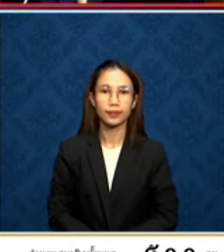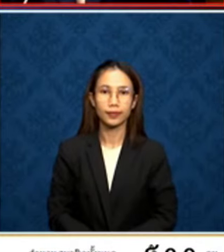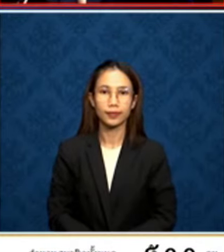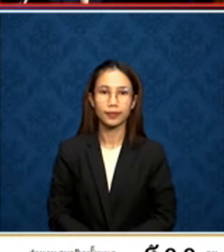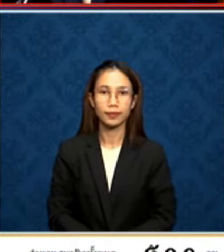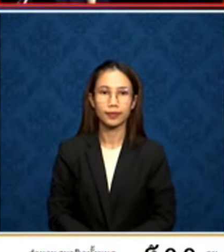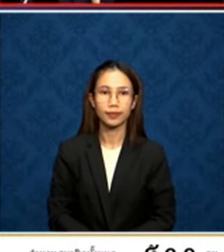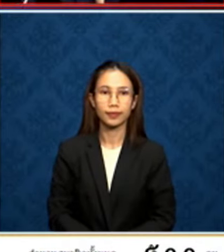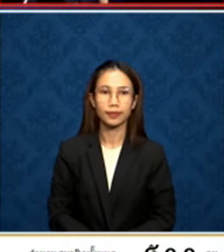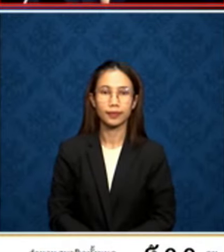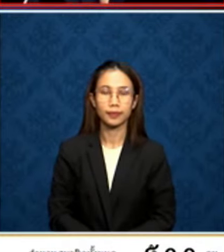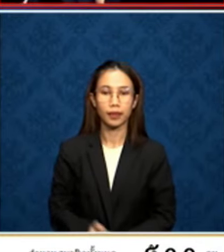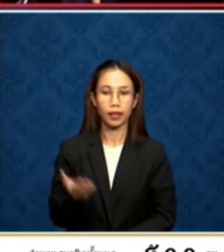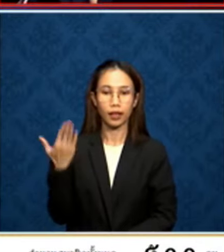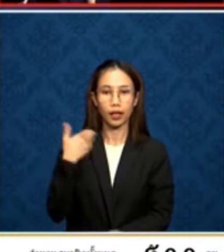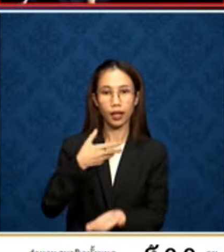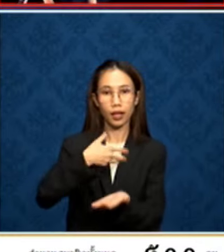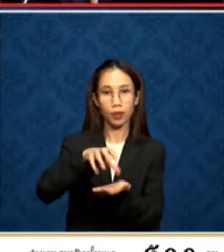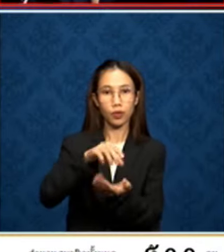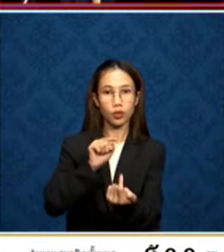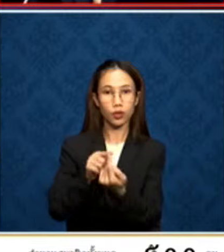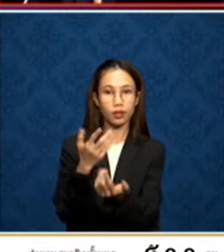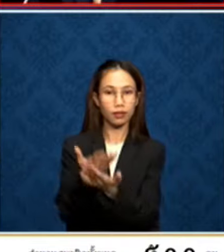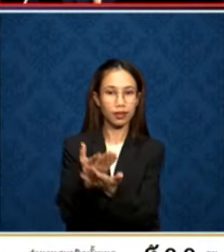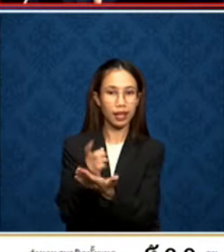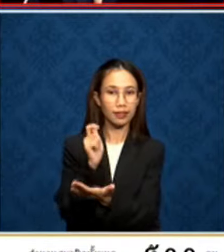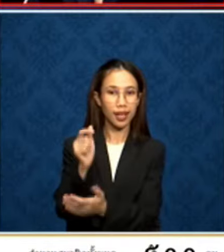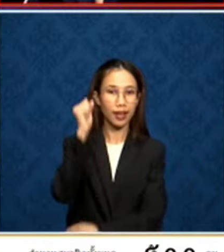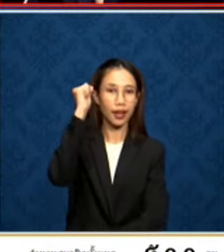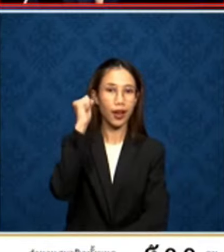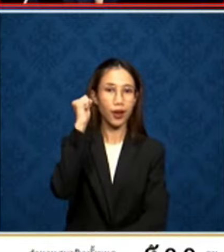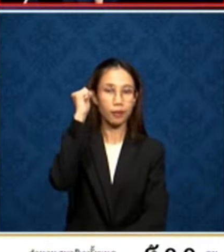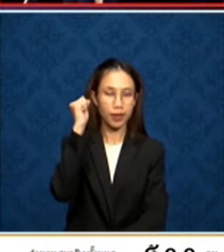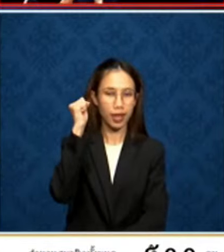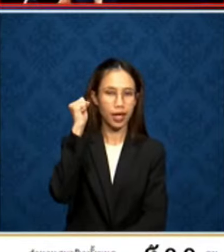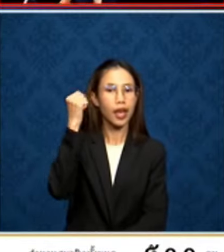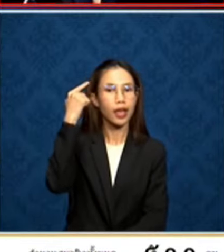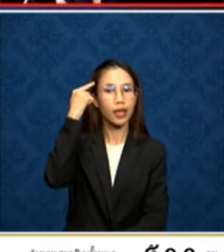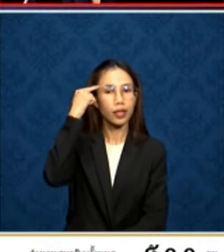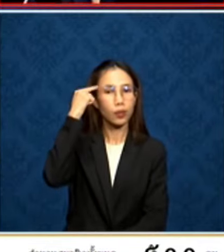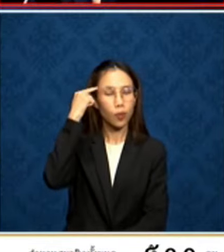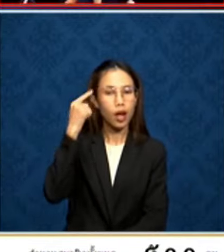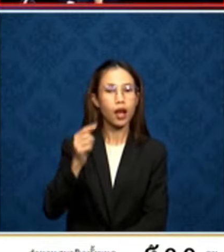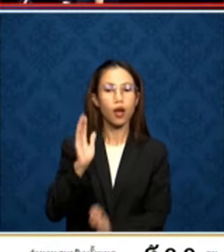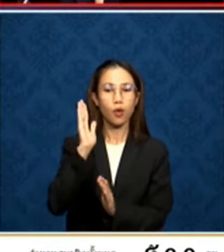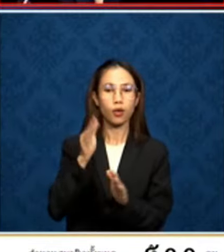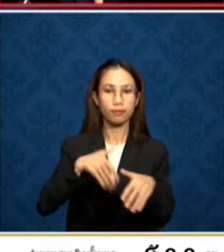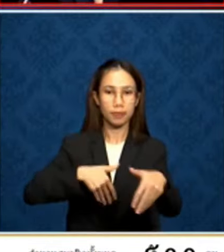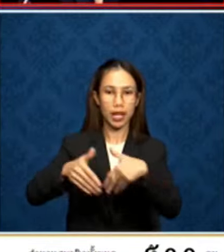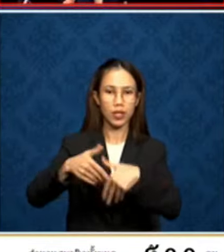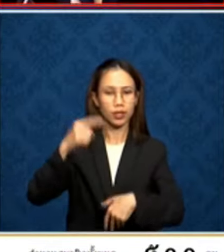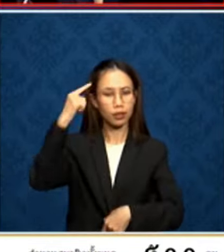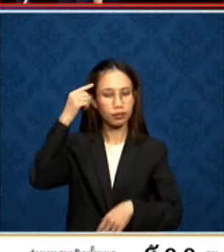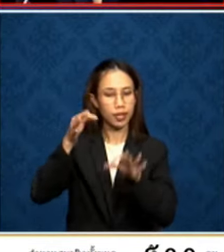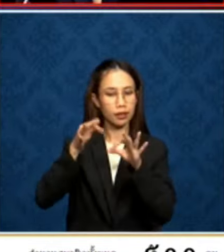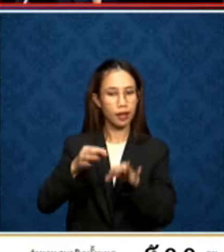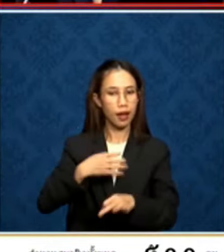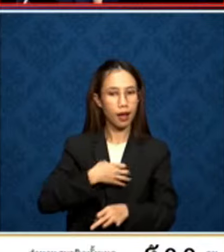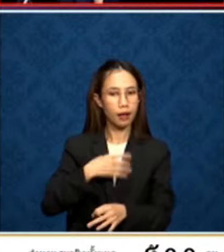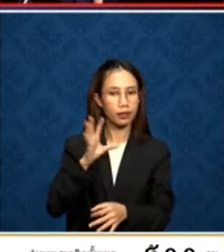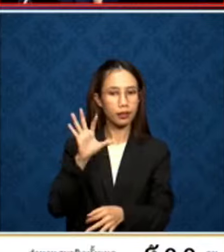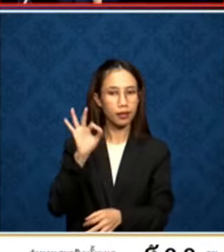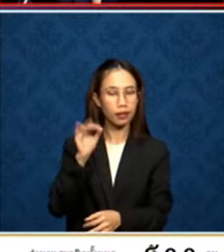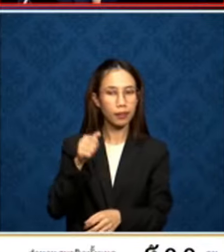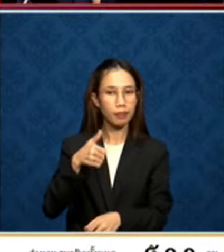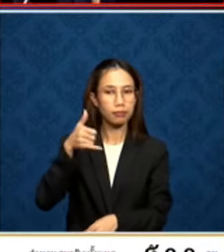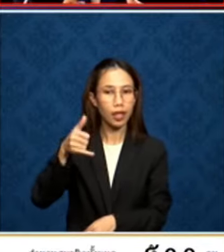ฉันเรียนไปค่ะว่าเรื่องค่าโดยสารนี่เป็นปัจจัยนึงนะคะที่จะทำให้พี่น้องประชาชนตัดสินใจว่าจะมาใช้บริการลดยนต์ขนส่งสาถานะ